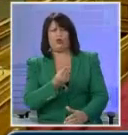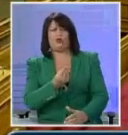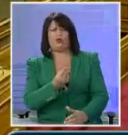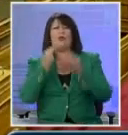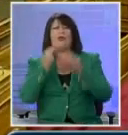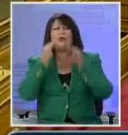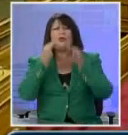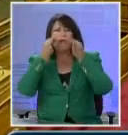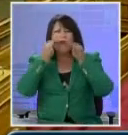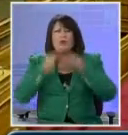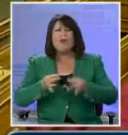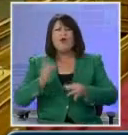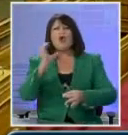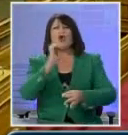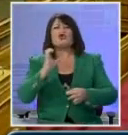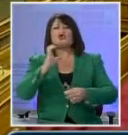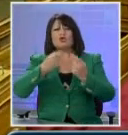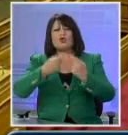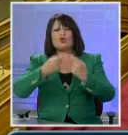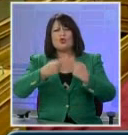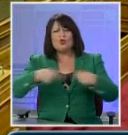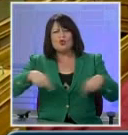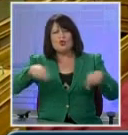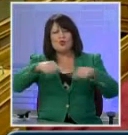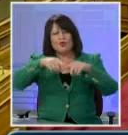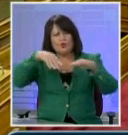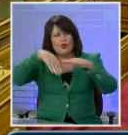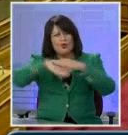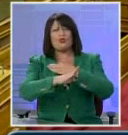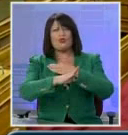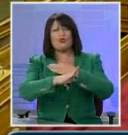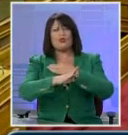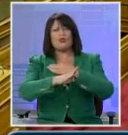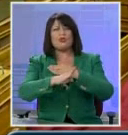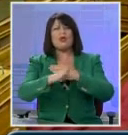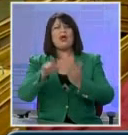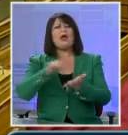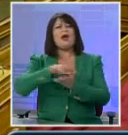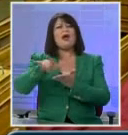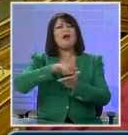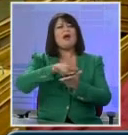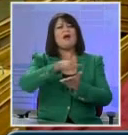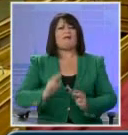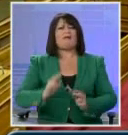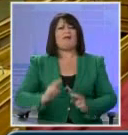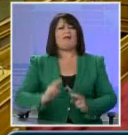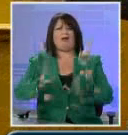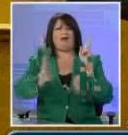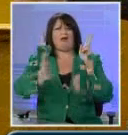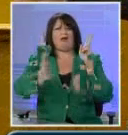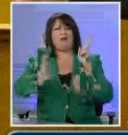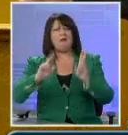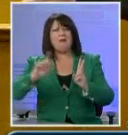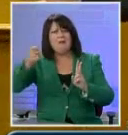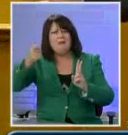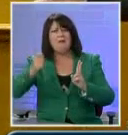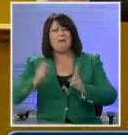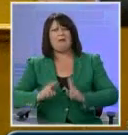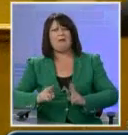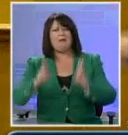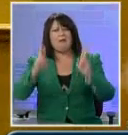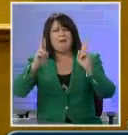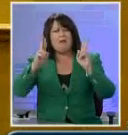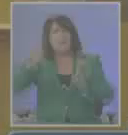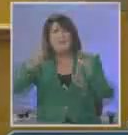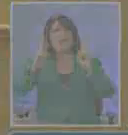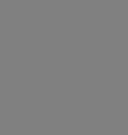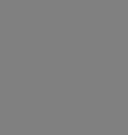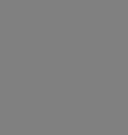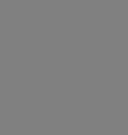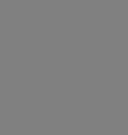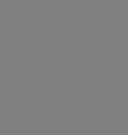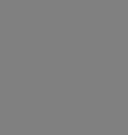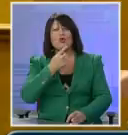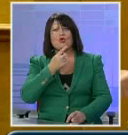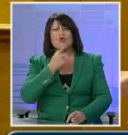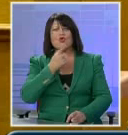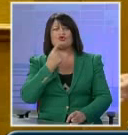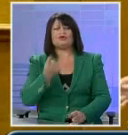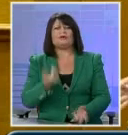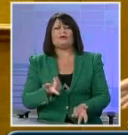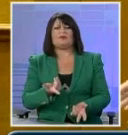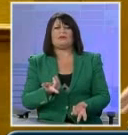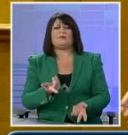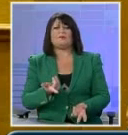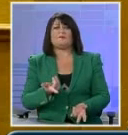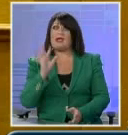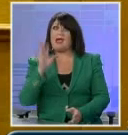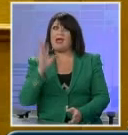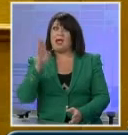στα περιφερειακά αεροδρόμια. Το είδαμε στην ενέργεια. Το είδαμε στην επίσκεψη στις Ηνωμένες Πολιτείες. Όπου φτάσατε, κύριε Πρόεδρε, στο σημείο